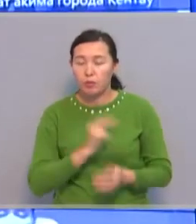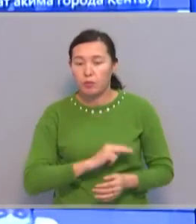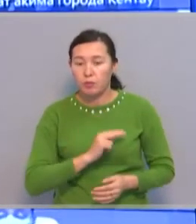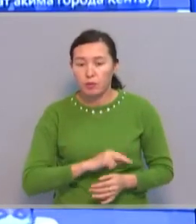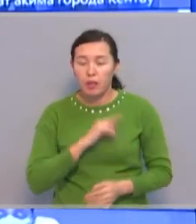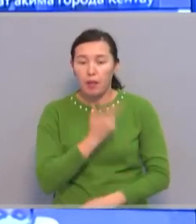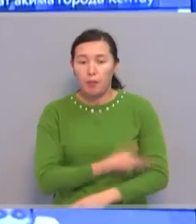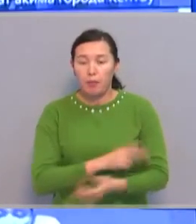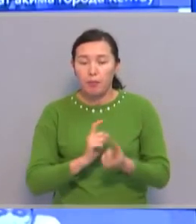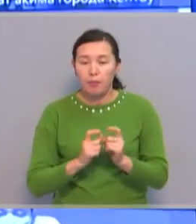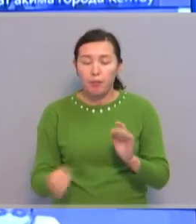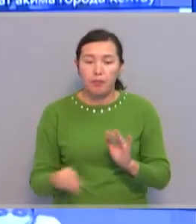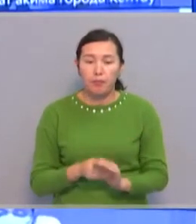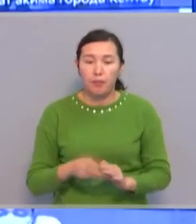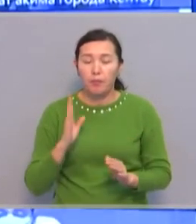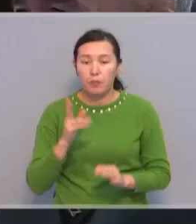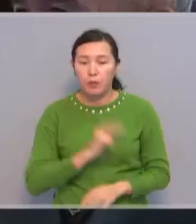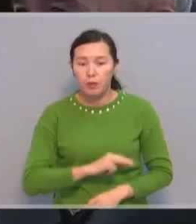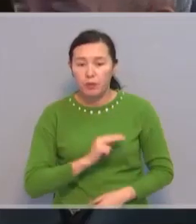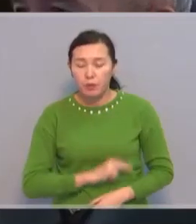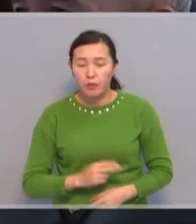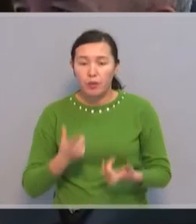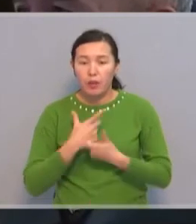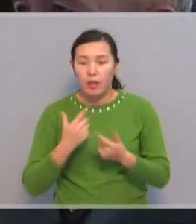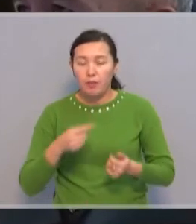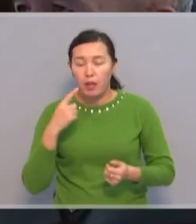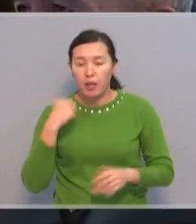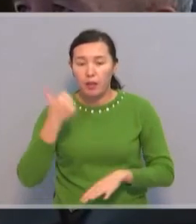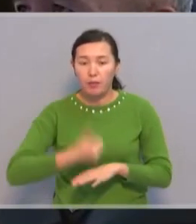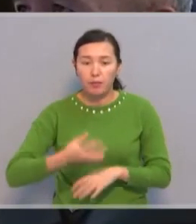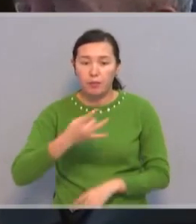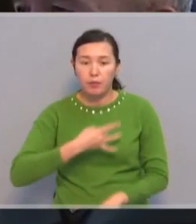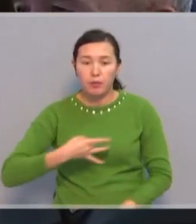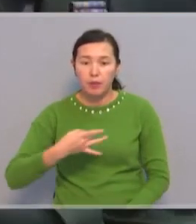Мы усилим борьбу с коррупцией, будем работать сообща, сказал глава региона.